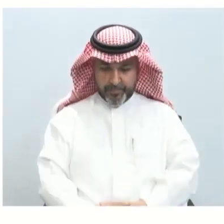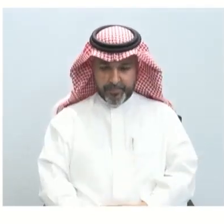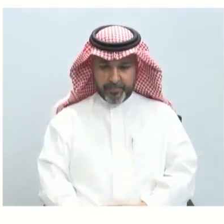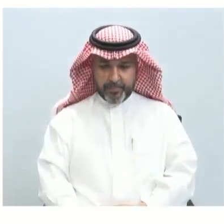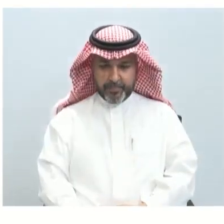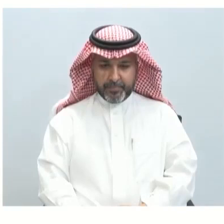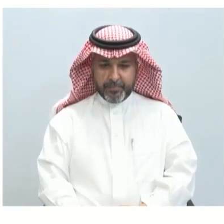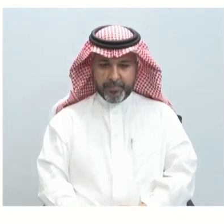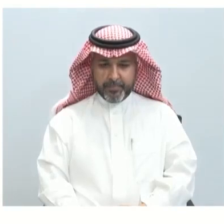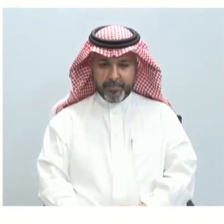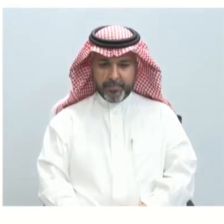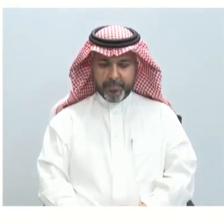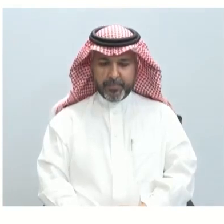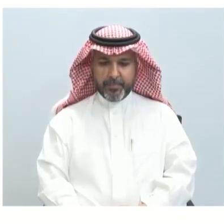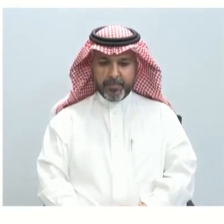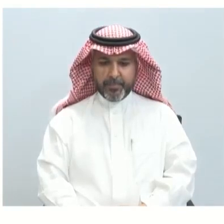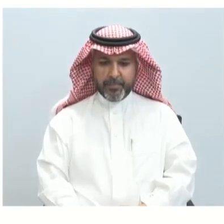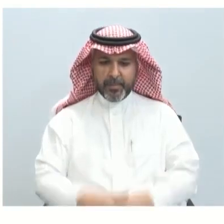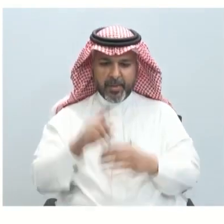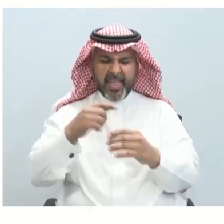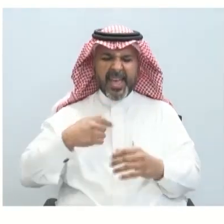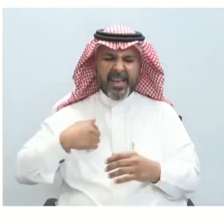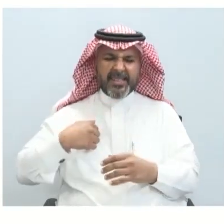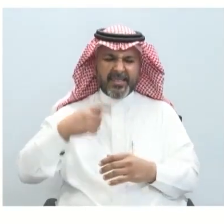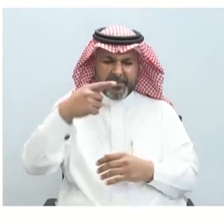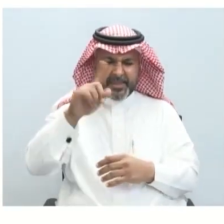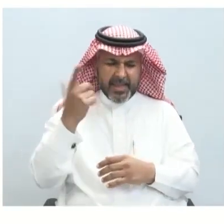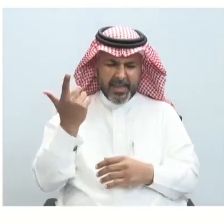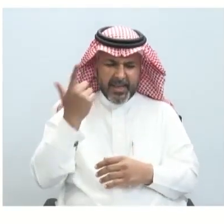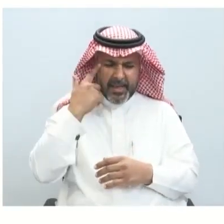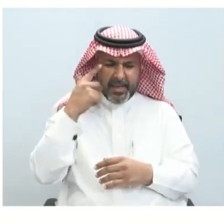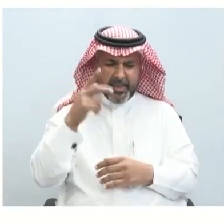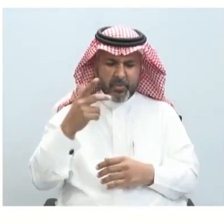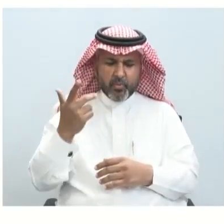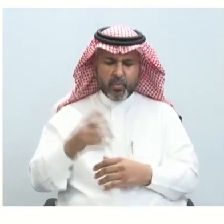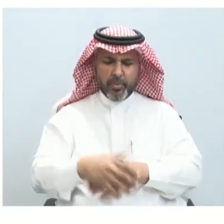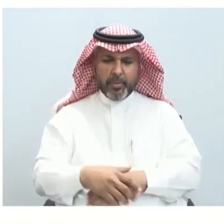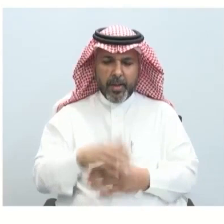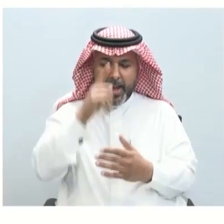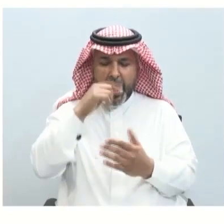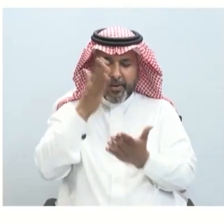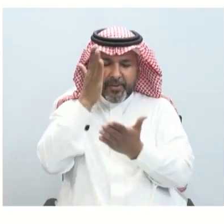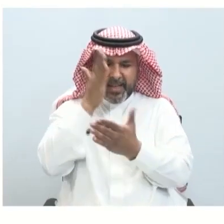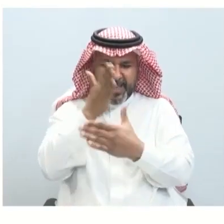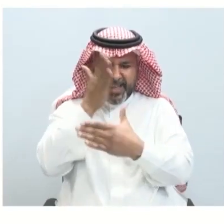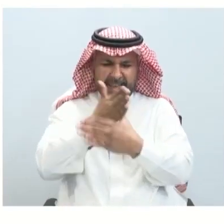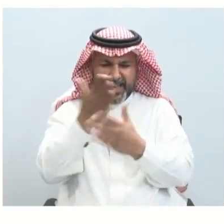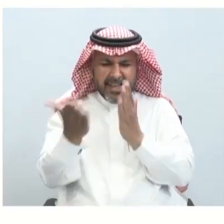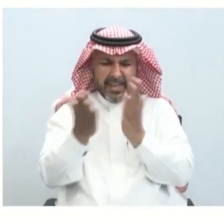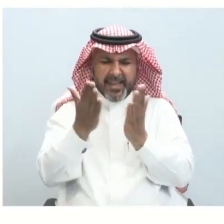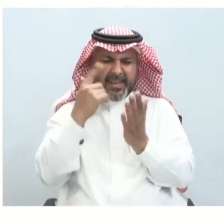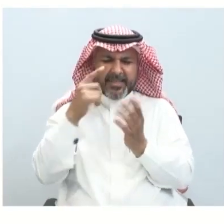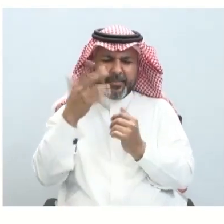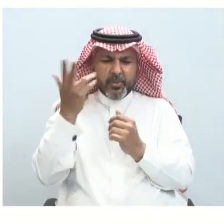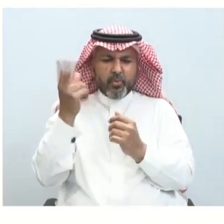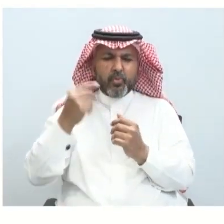الخليه وضح سبب عدم دقه هذه التسميه اليوم انت وانت بعد ما تعرفتوا على مراحل انقسام المتساويه ومن ضمنها الطور البيني ما